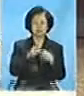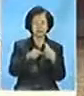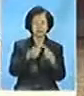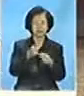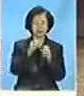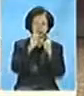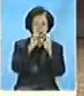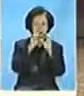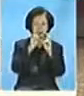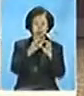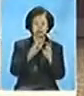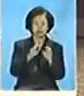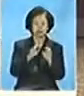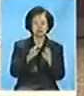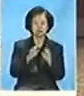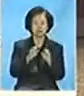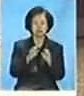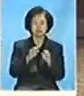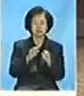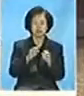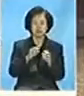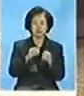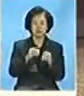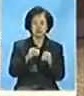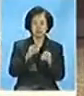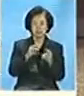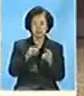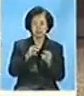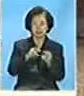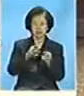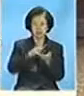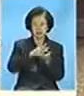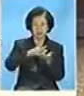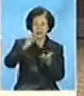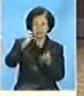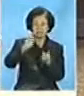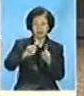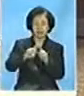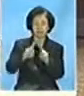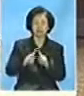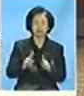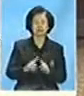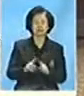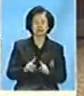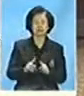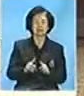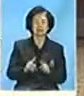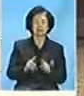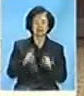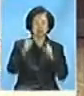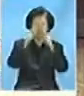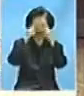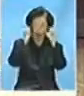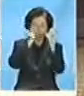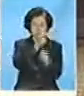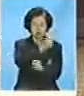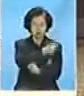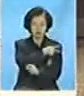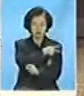สอนหนังสือในนักศึกษาในมหาลัยต่างๆทั้งระดับปัญญาโทและปัญญา